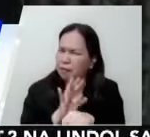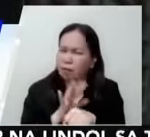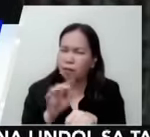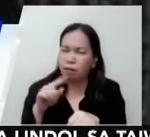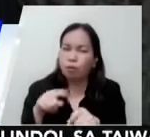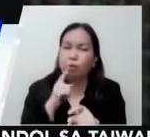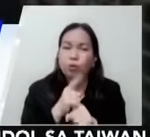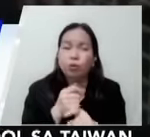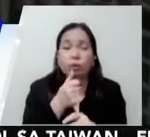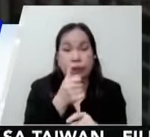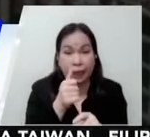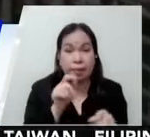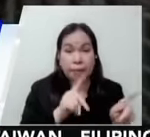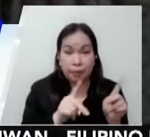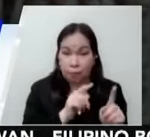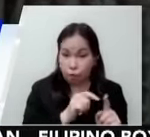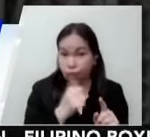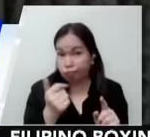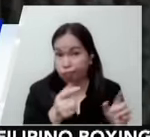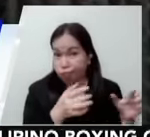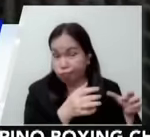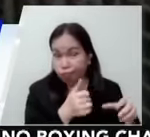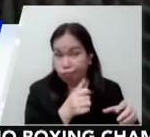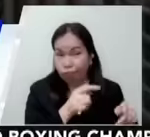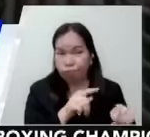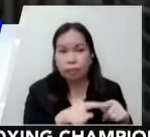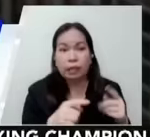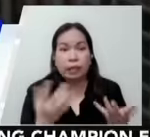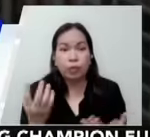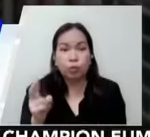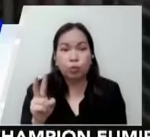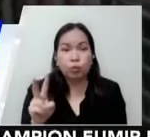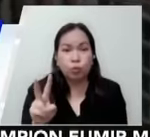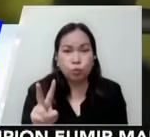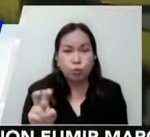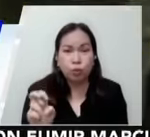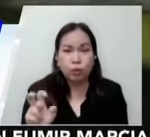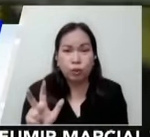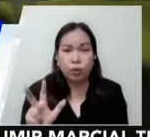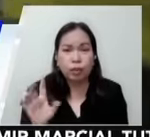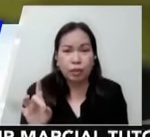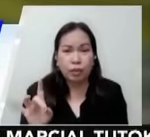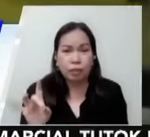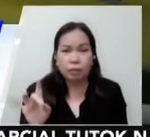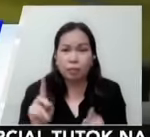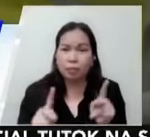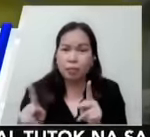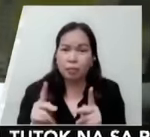dapat, pero sa ngayon ay may 238 na PDL.